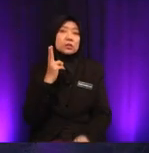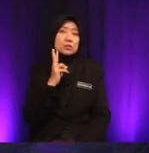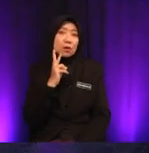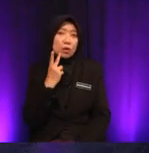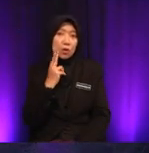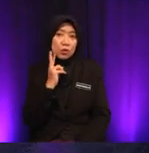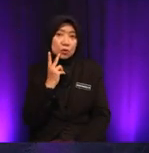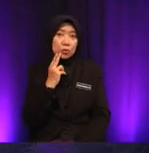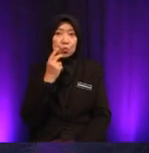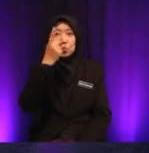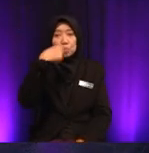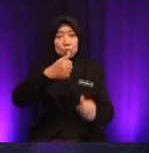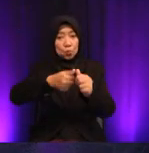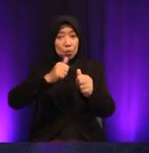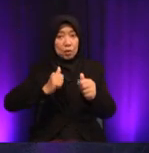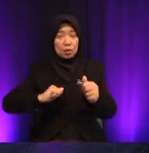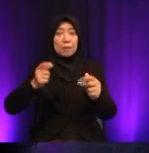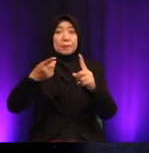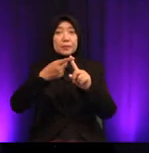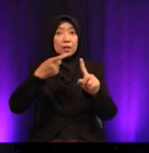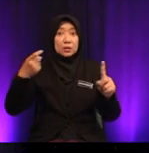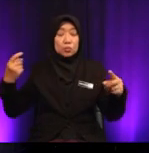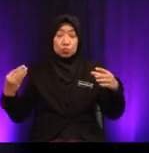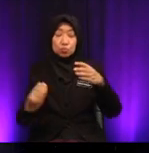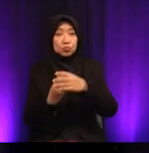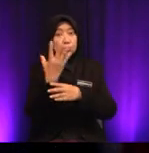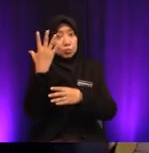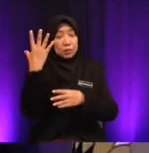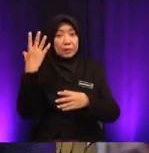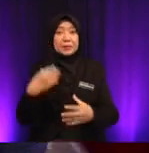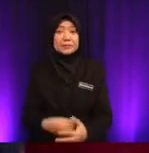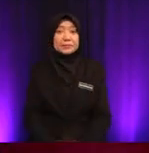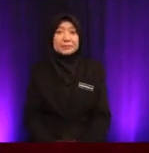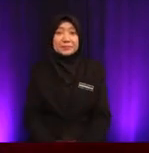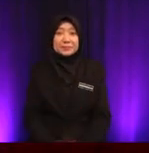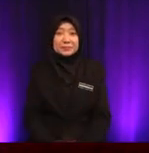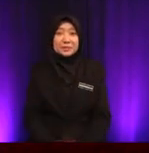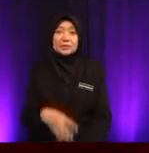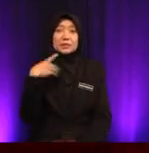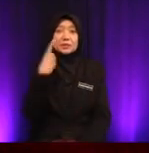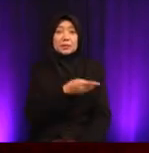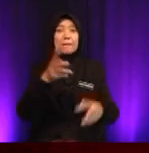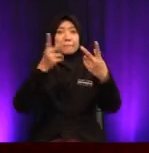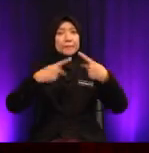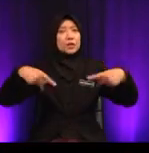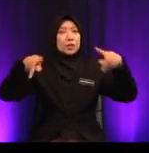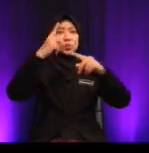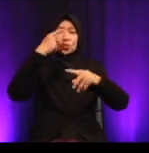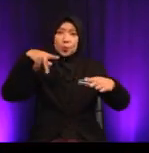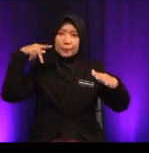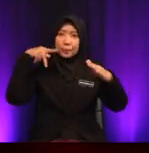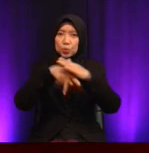daripada percambahan wow oke kemudian juga kita perlu juga untuk membunuh